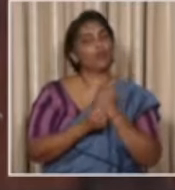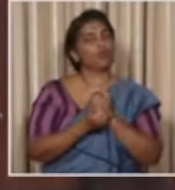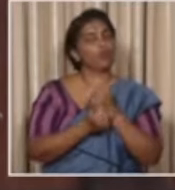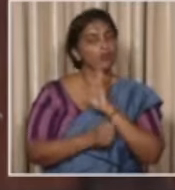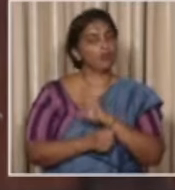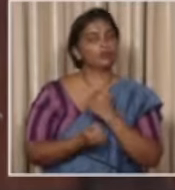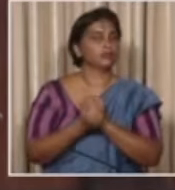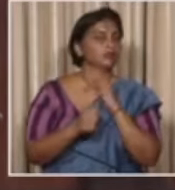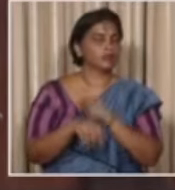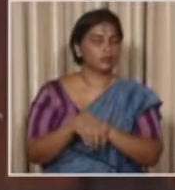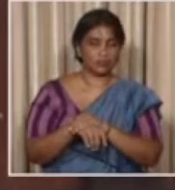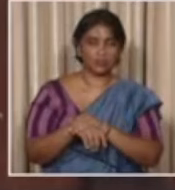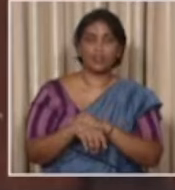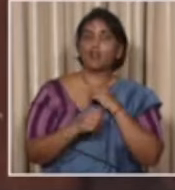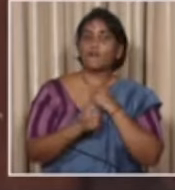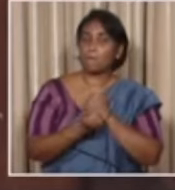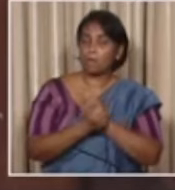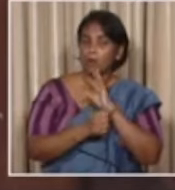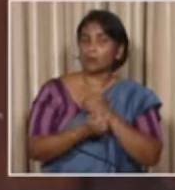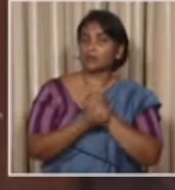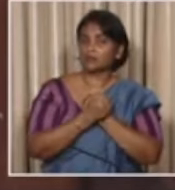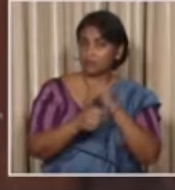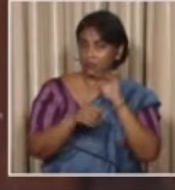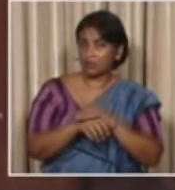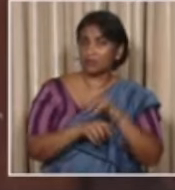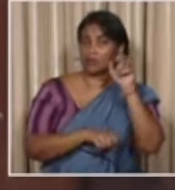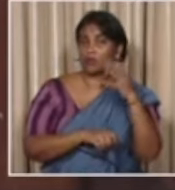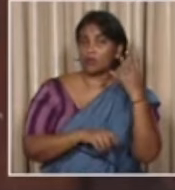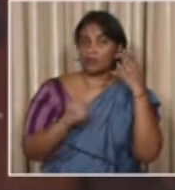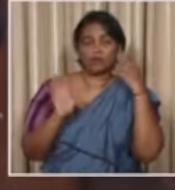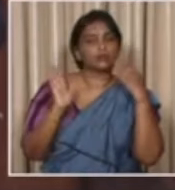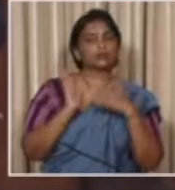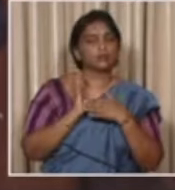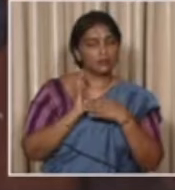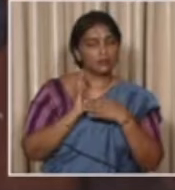මතින් අත්අඩංගුවට ගන්නවා. පොලිසිය මගින් අත්අඩංගුවට ගත්ත මේ හතර දෙනා පිළිබඳව